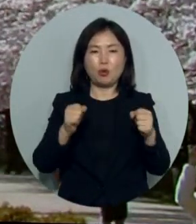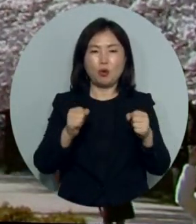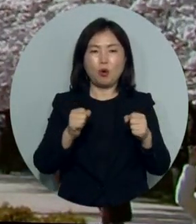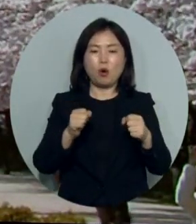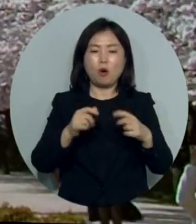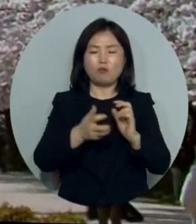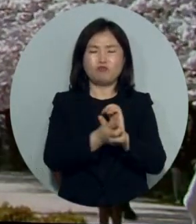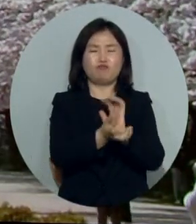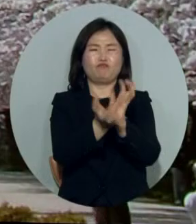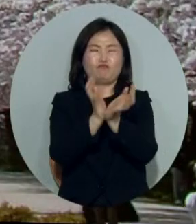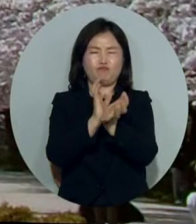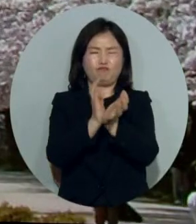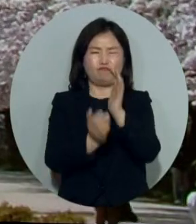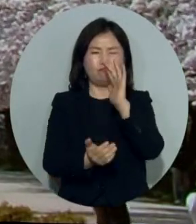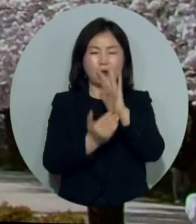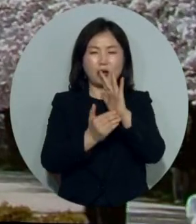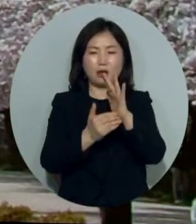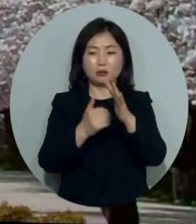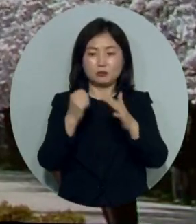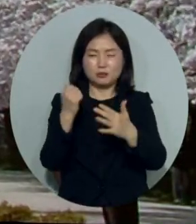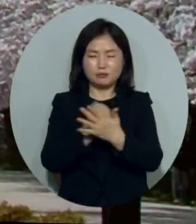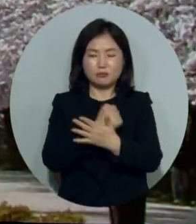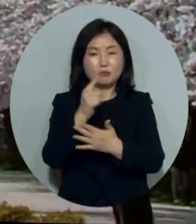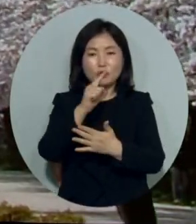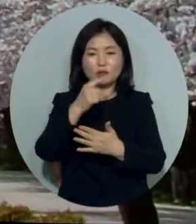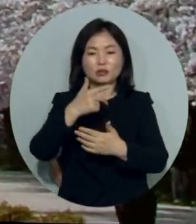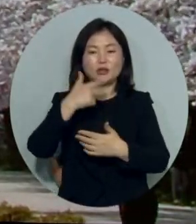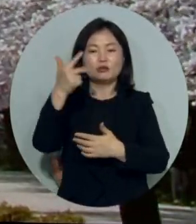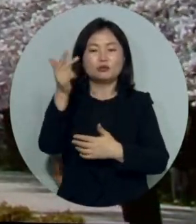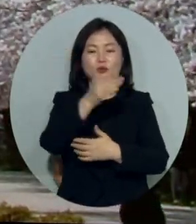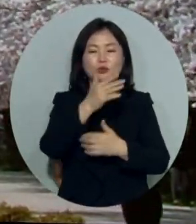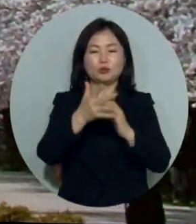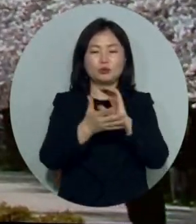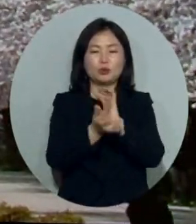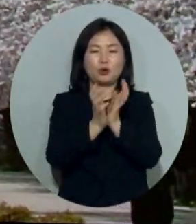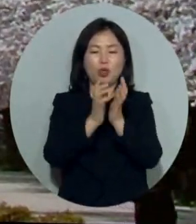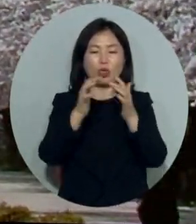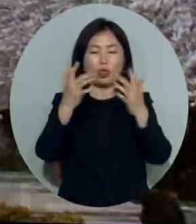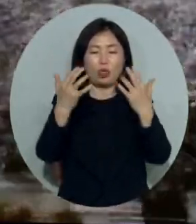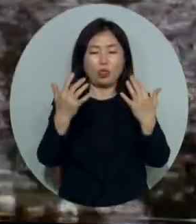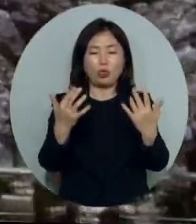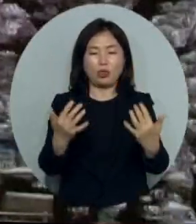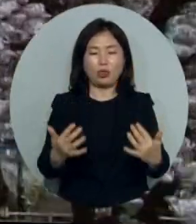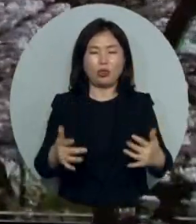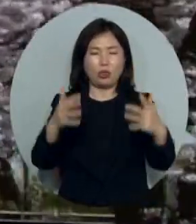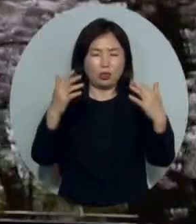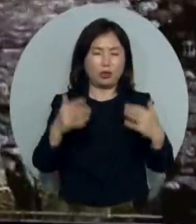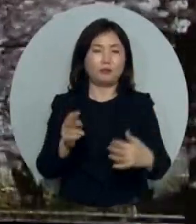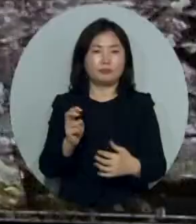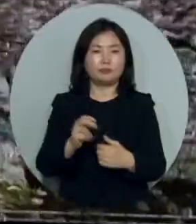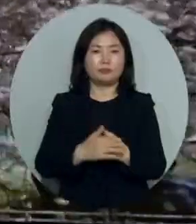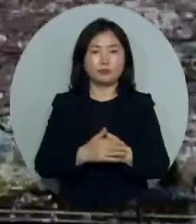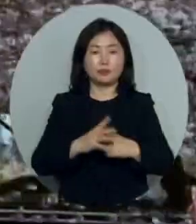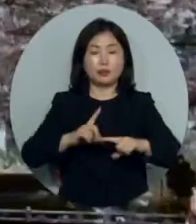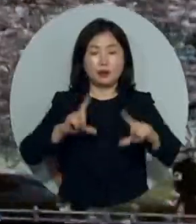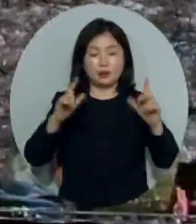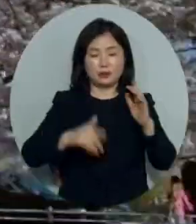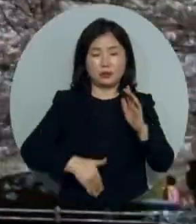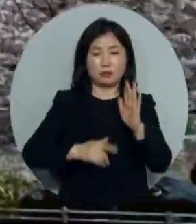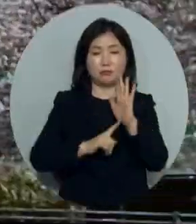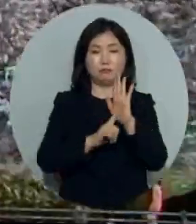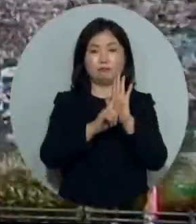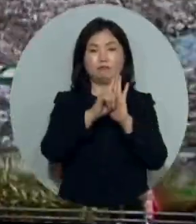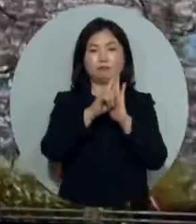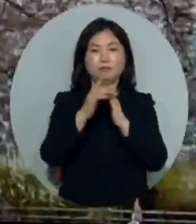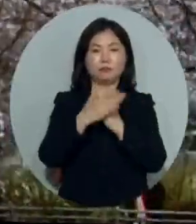대부분 만개를 했습니다. 아쉽지만 다음 주쯤에는 서서히 벚꽃잎이 떨어질 것으로 전망되고요. 다만 날이 갈수록